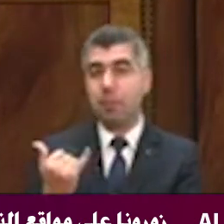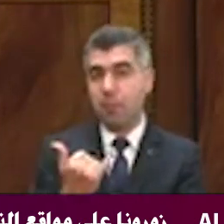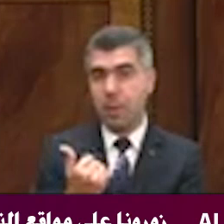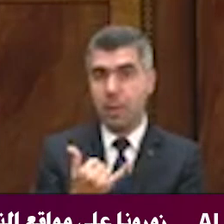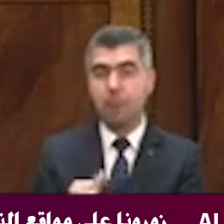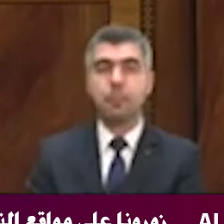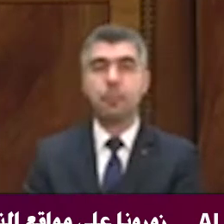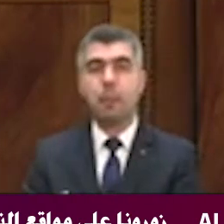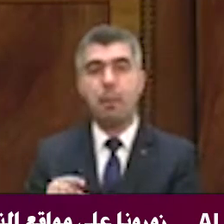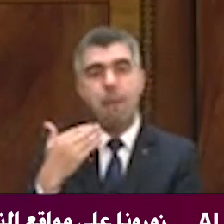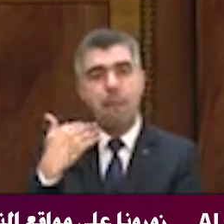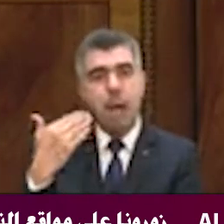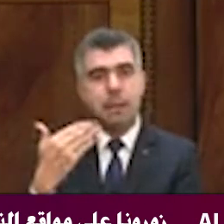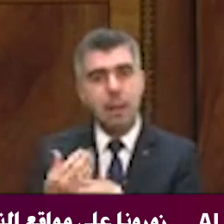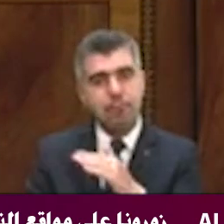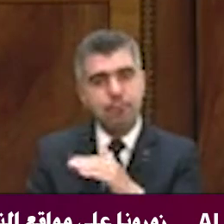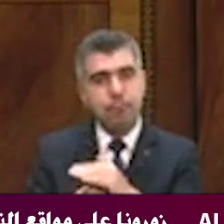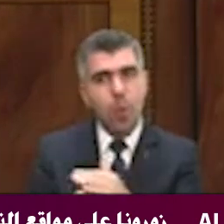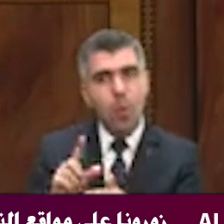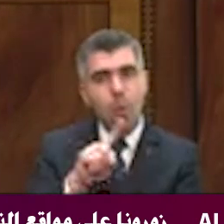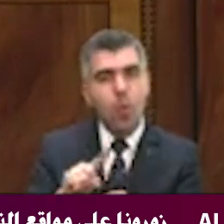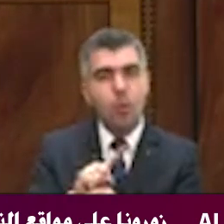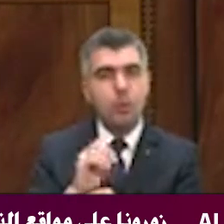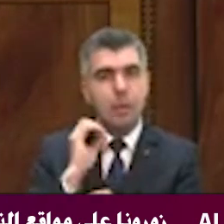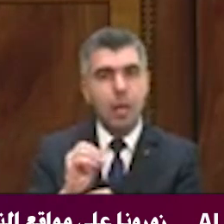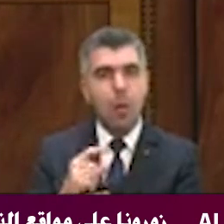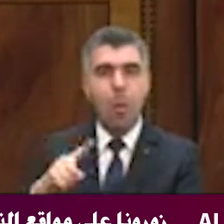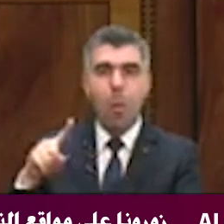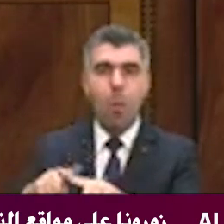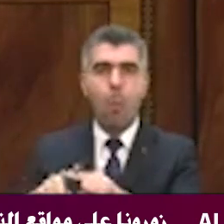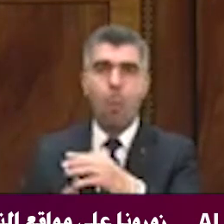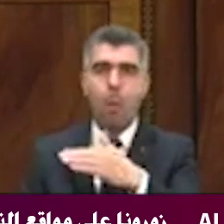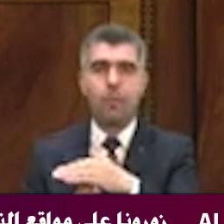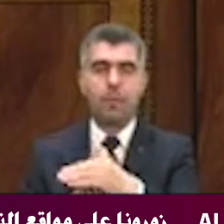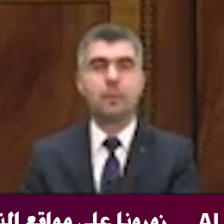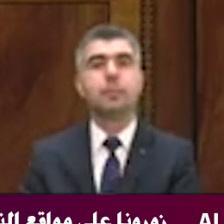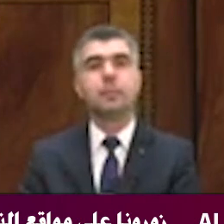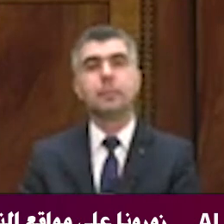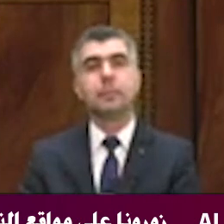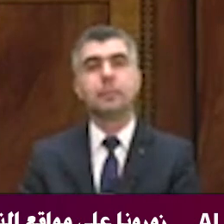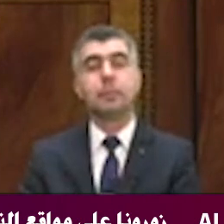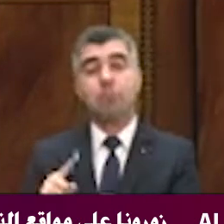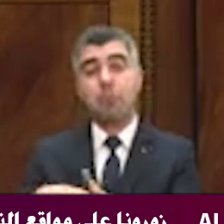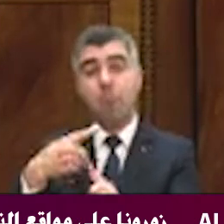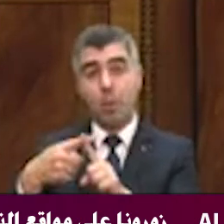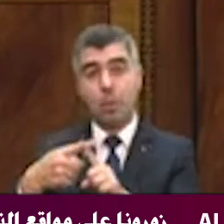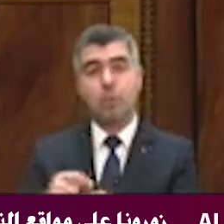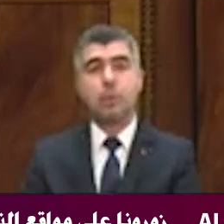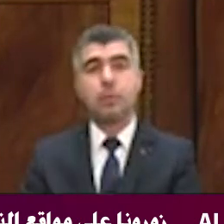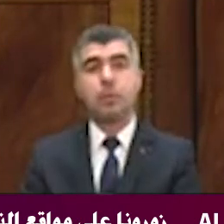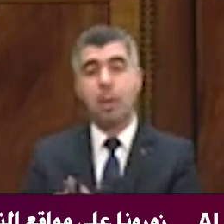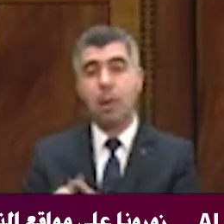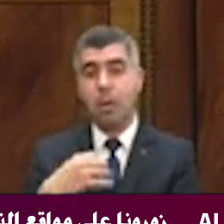تجاوز الفساد المؤسس الذي يخترق جميع دواليب الدولة. هناك كذلك أزمة معنى